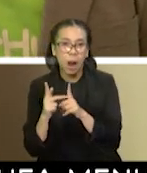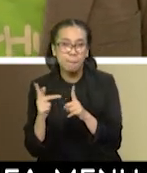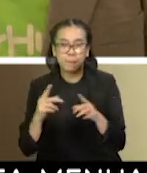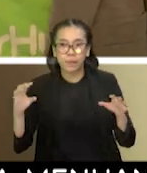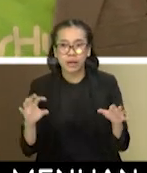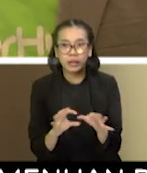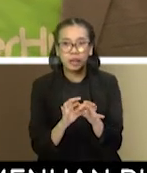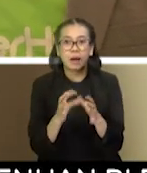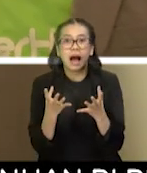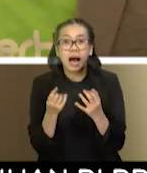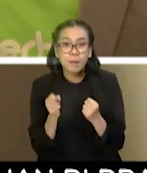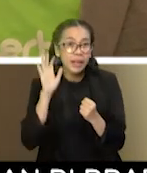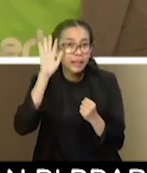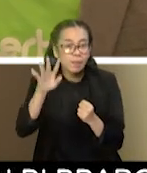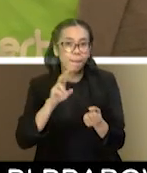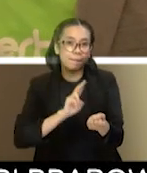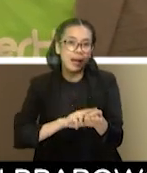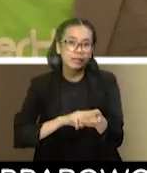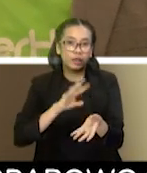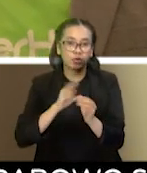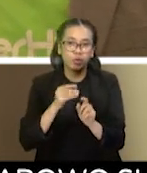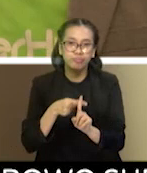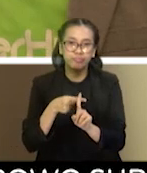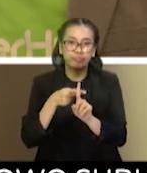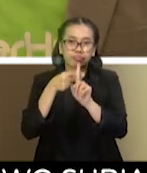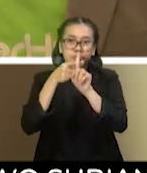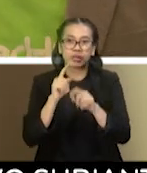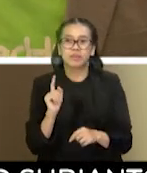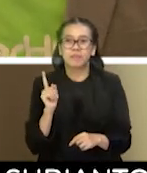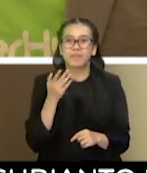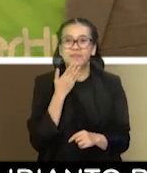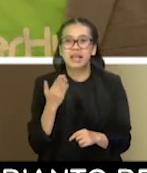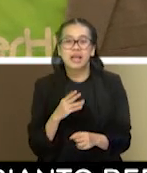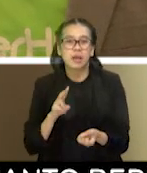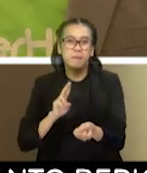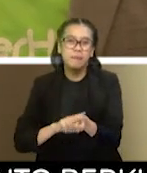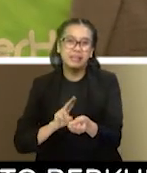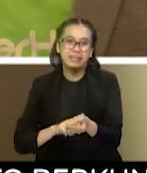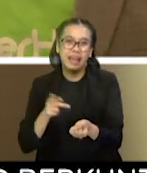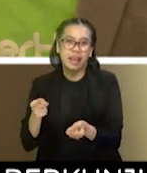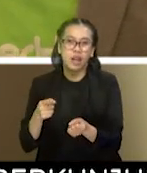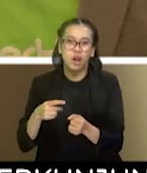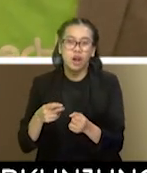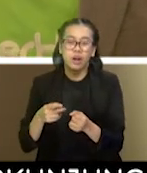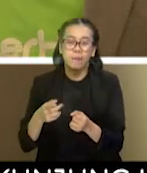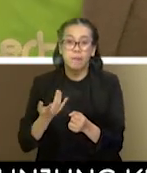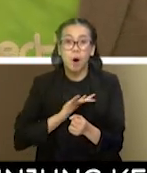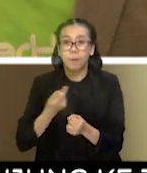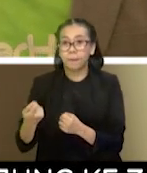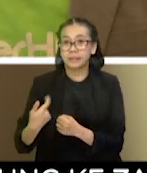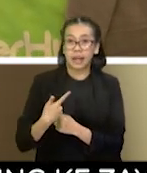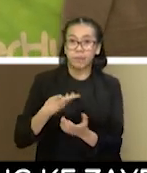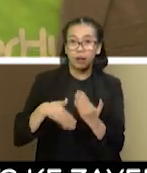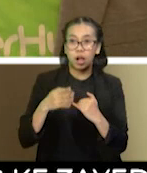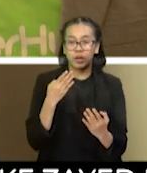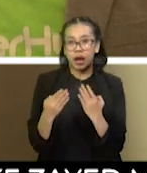kita, karena dengan sendirinya pasien Dr. Hub pada saat memesan layanan jasa medis kita, jasa salah